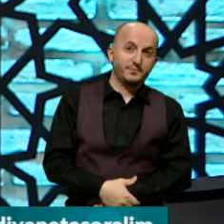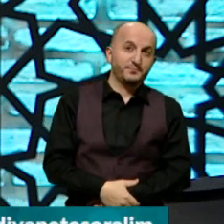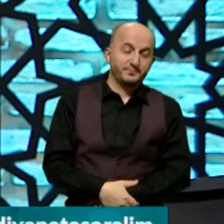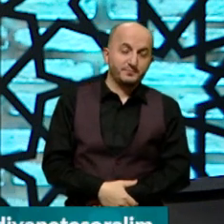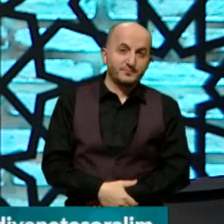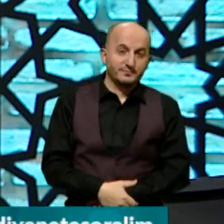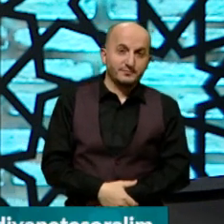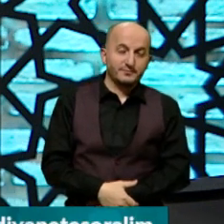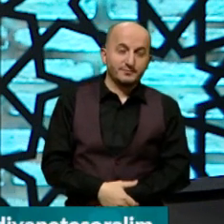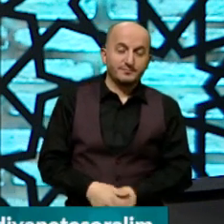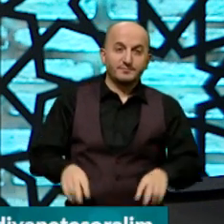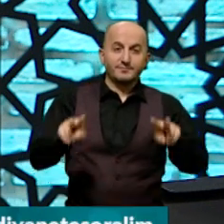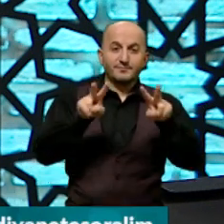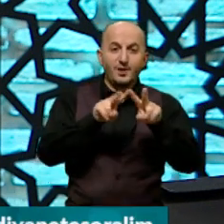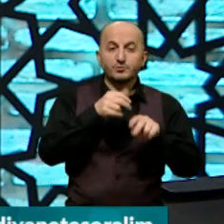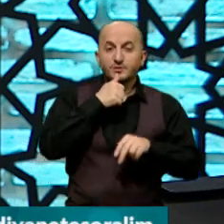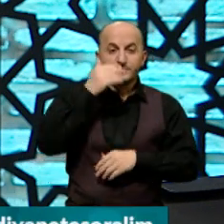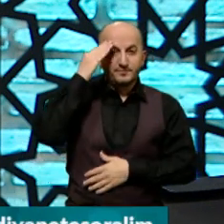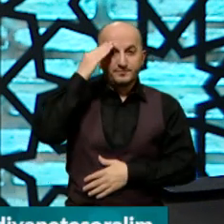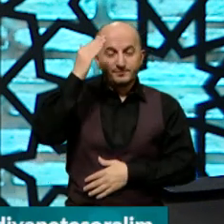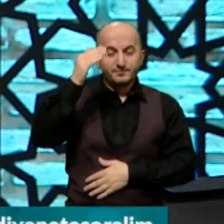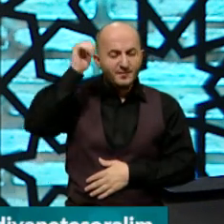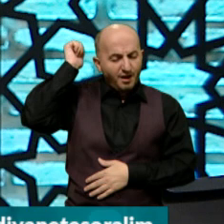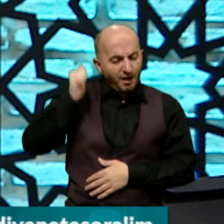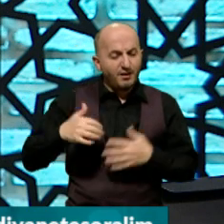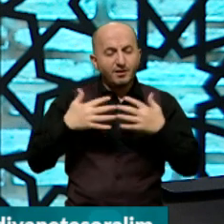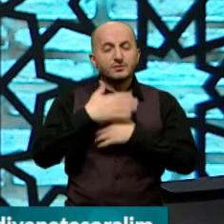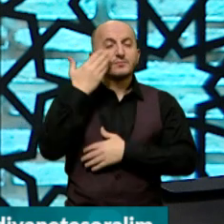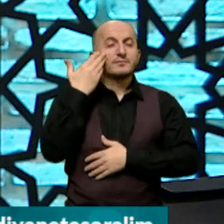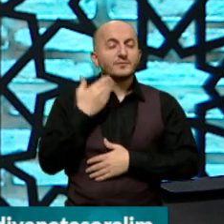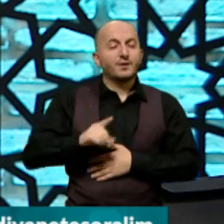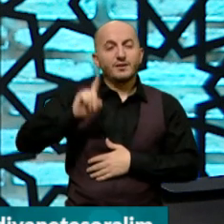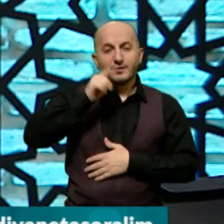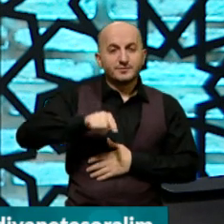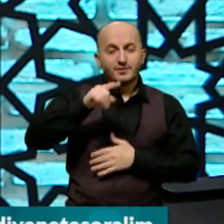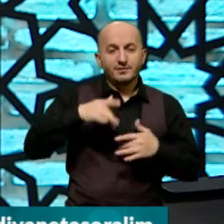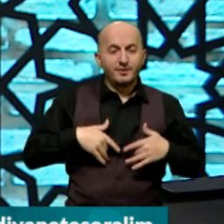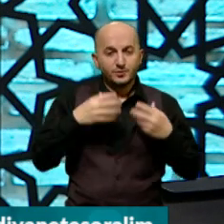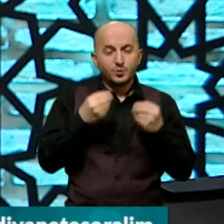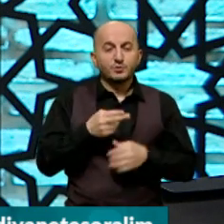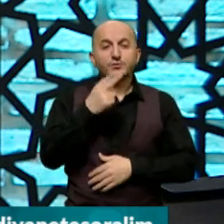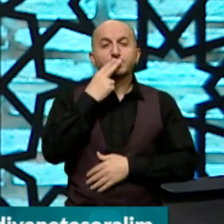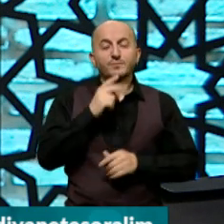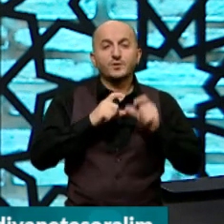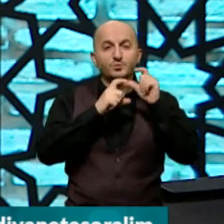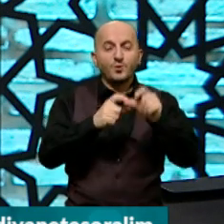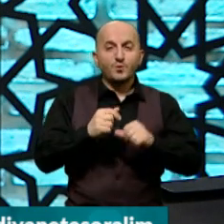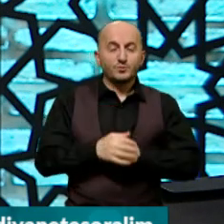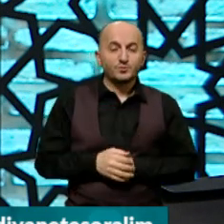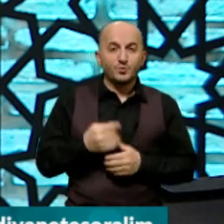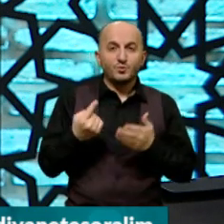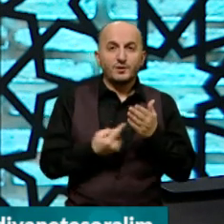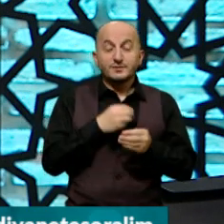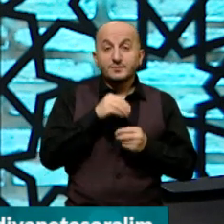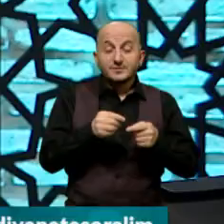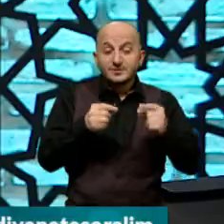Efendim Musa Bey sizlere selamlarını iletmiş. Her akşam dinliyoruz. Allah sizden razı olsun. Samsun'dan soruyorum sorumu. Kur'an-ı Kerim'de